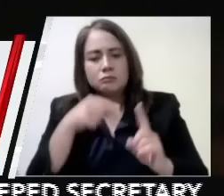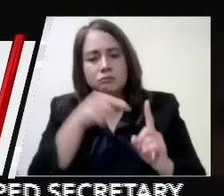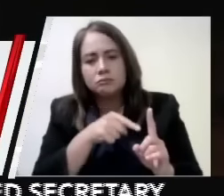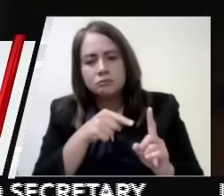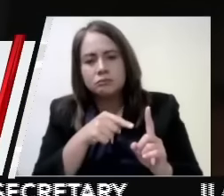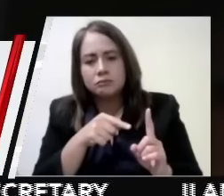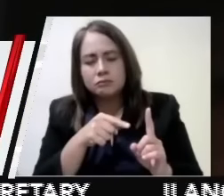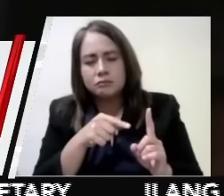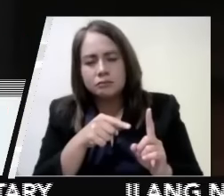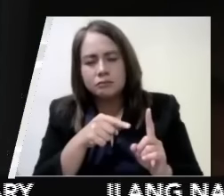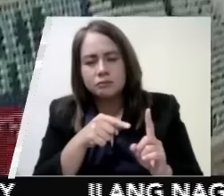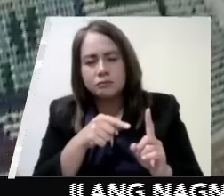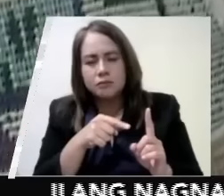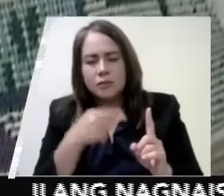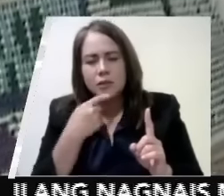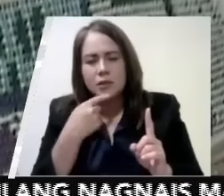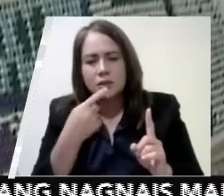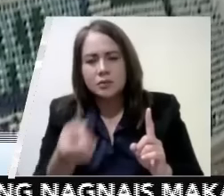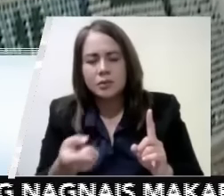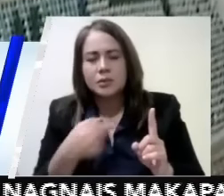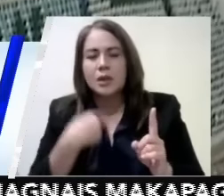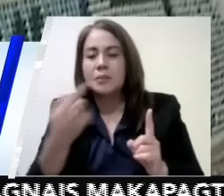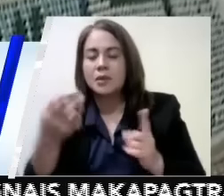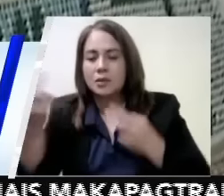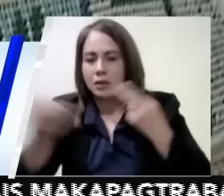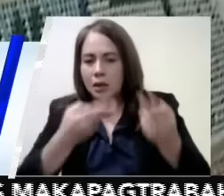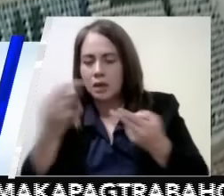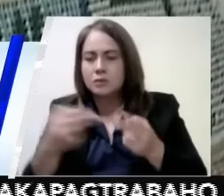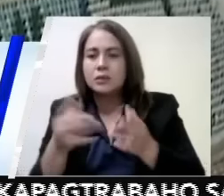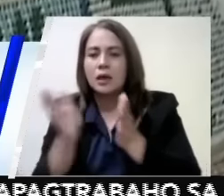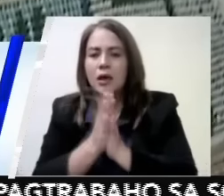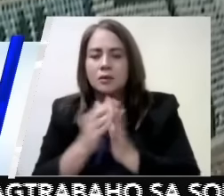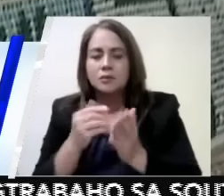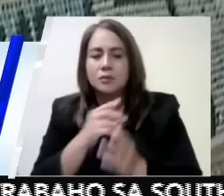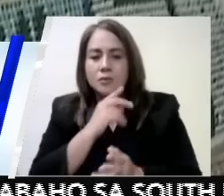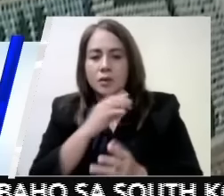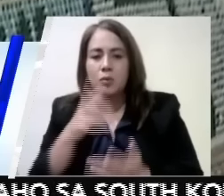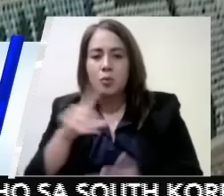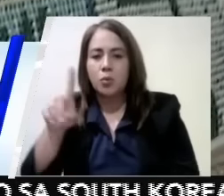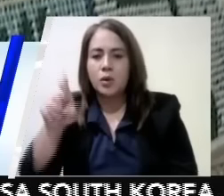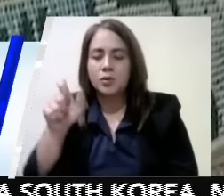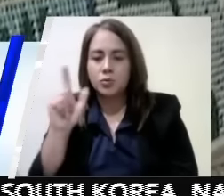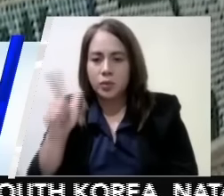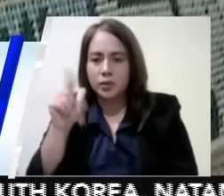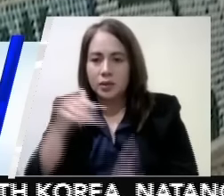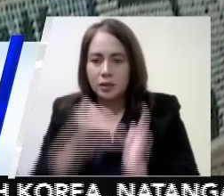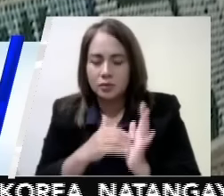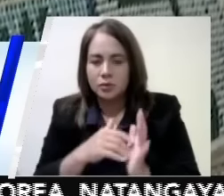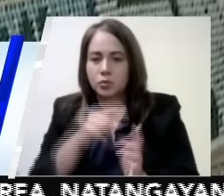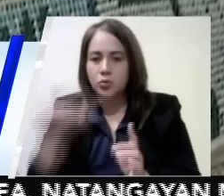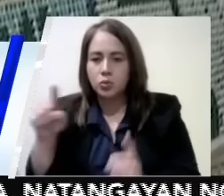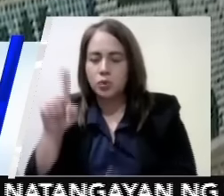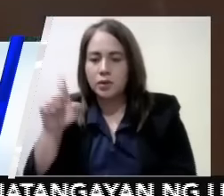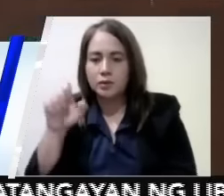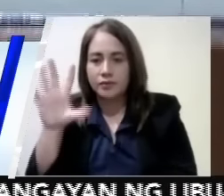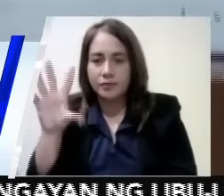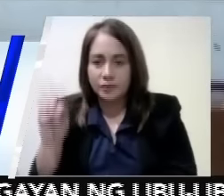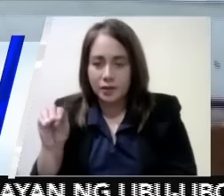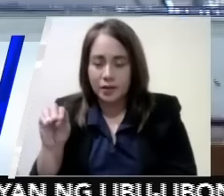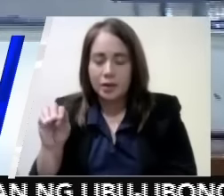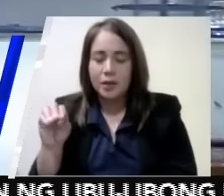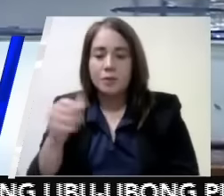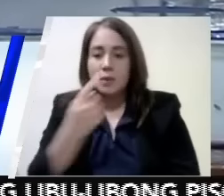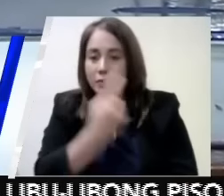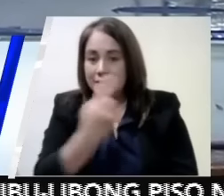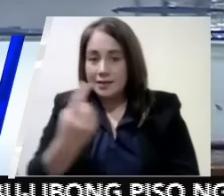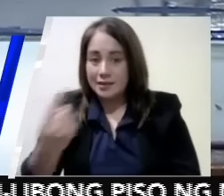yung nagre-recruit. Hiningan daw sila ng suspect ng 120,000 hanggang 150,000 pesos bawat isa para raw